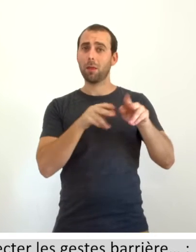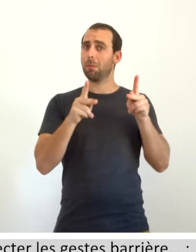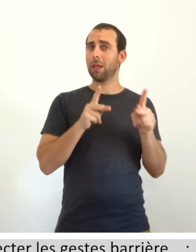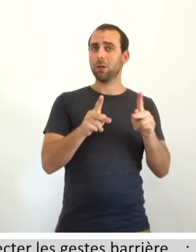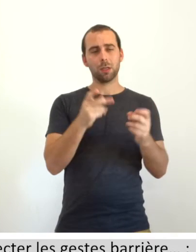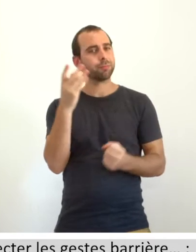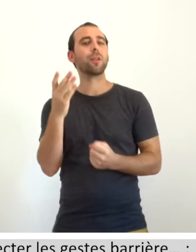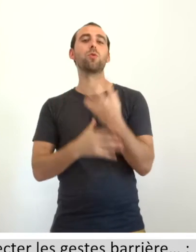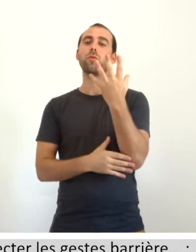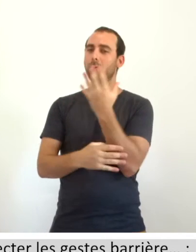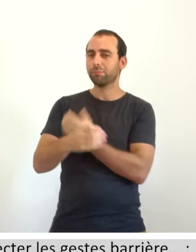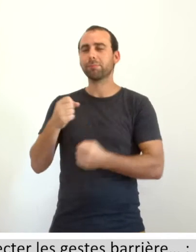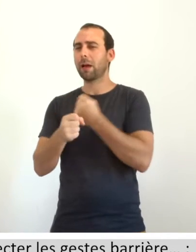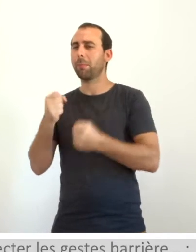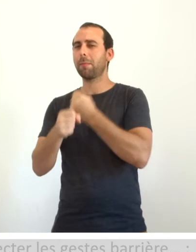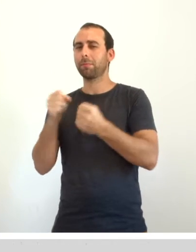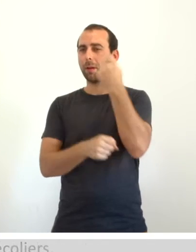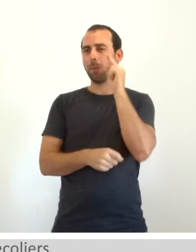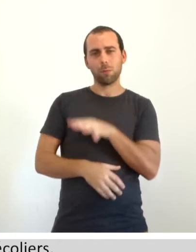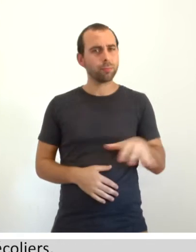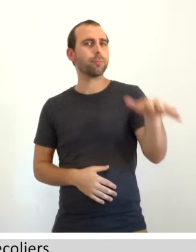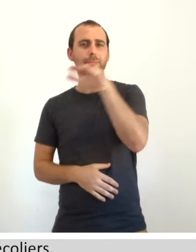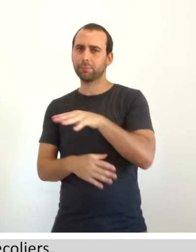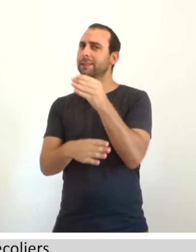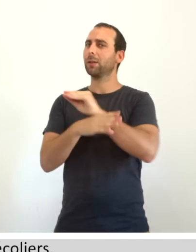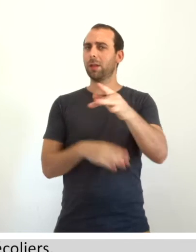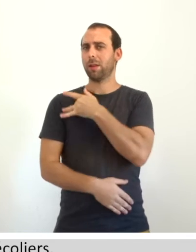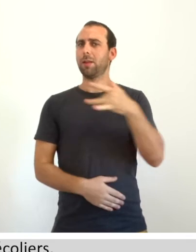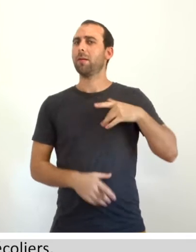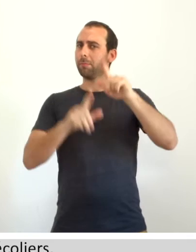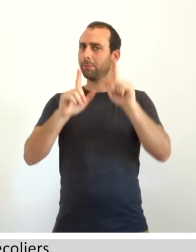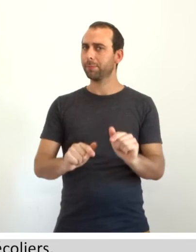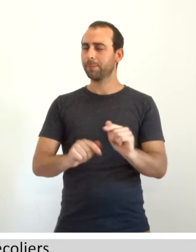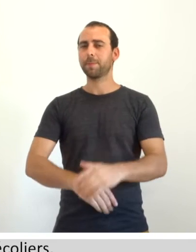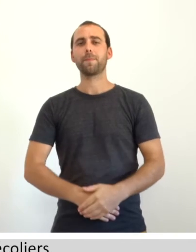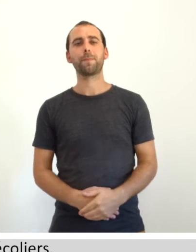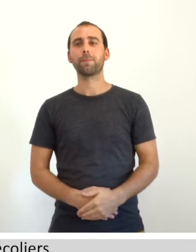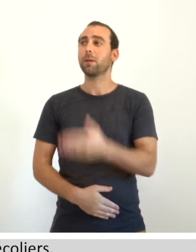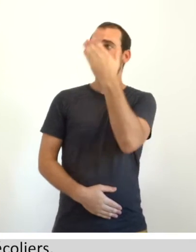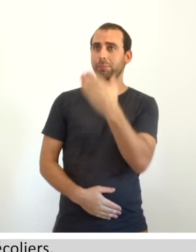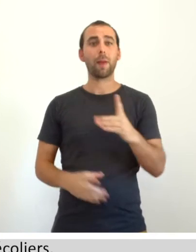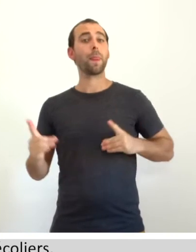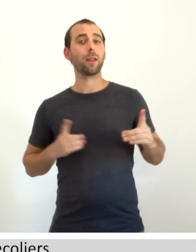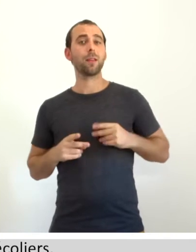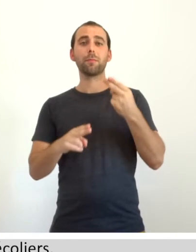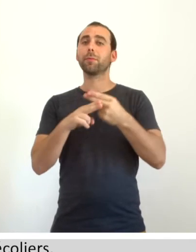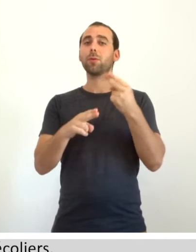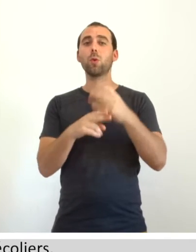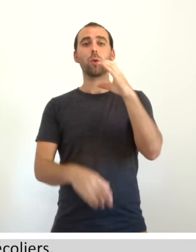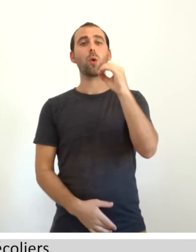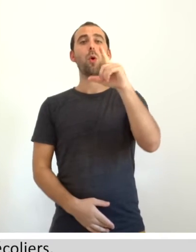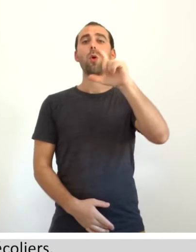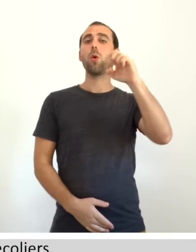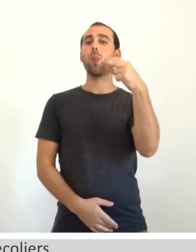méthodes pédagogiques s'ajoutent de nouvelles dispositions à mettre en place pour la sécurité sanitaire des écoliers. Pour la directrice,